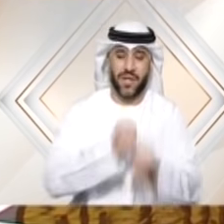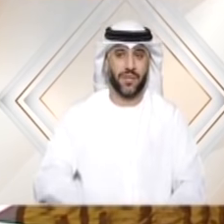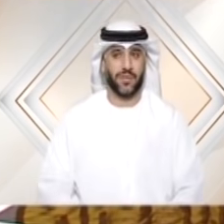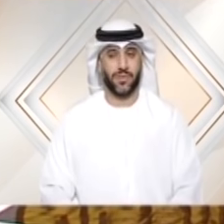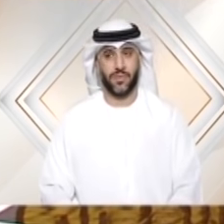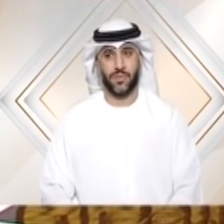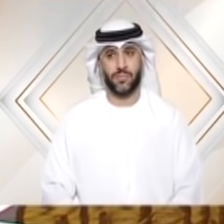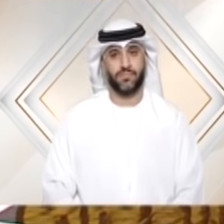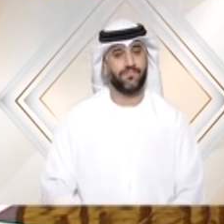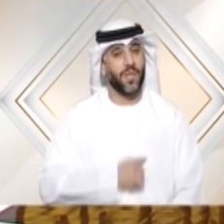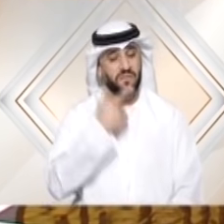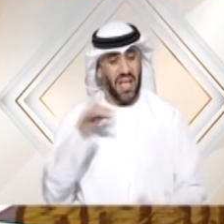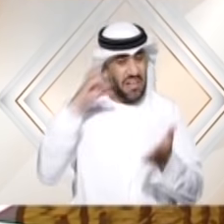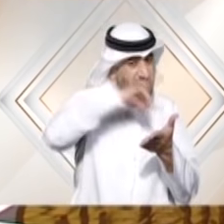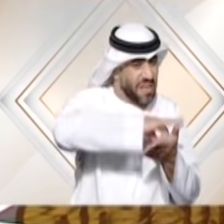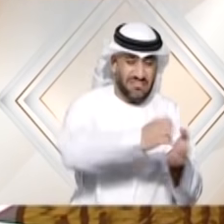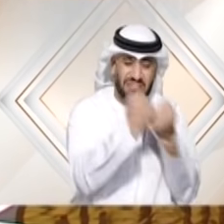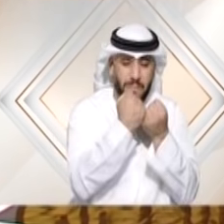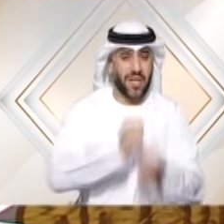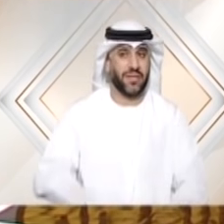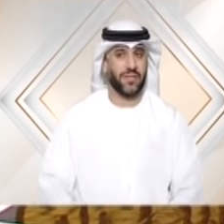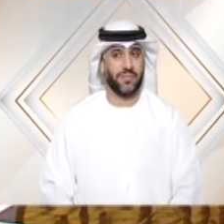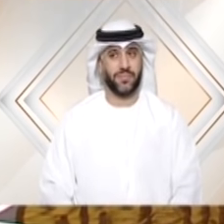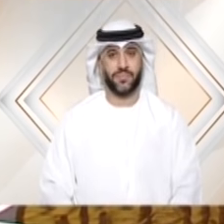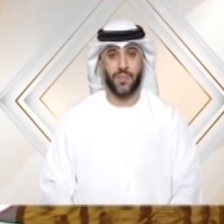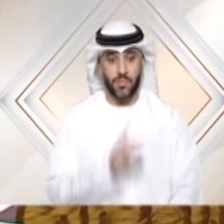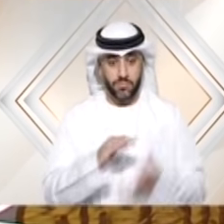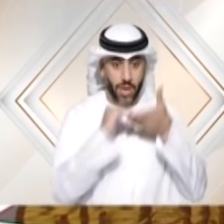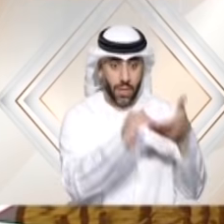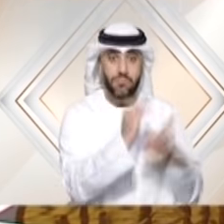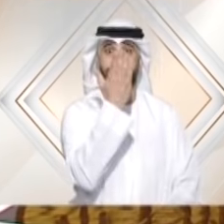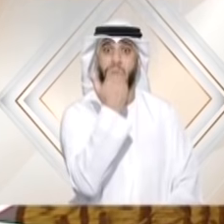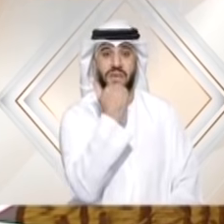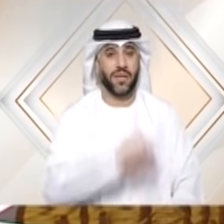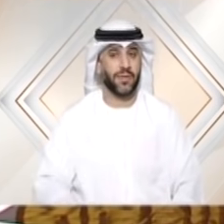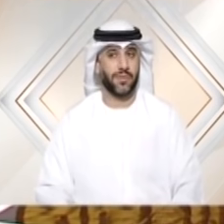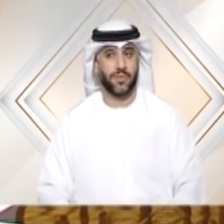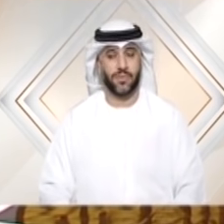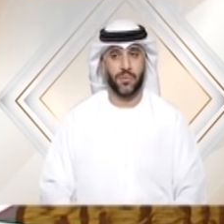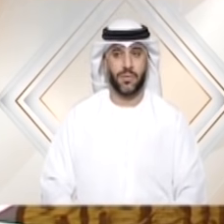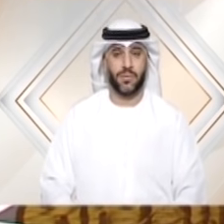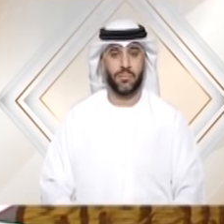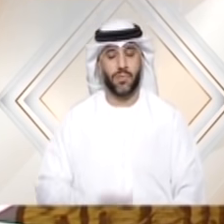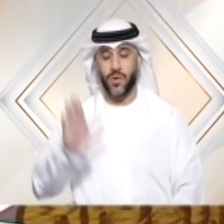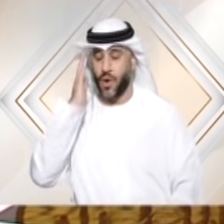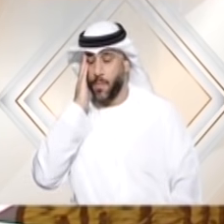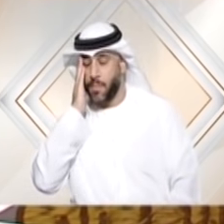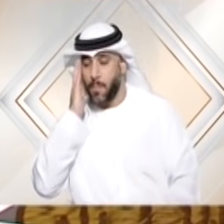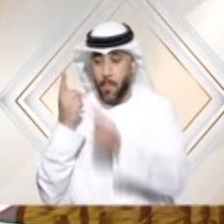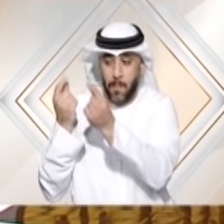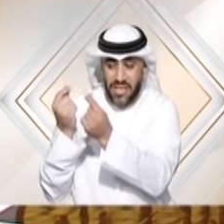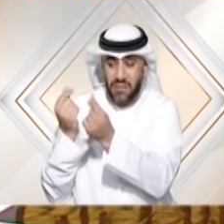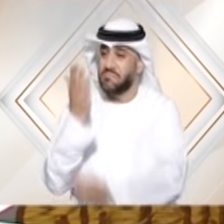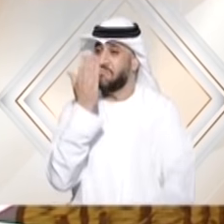ميت، علمتي؟ الغريب حكمه ميت، يمشي على الأرض، جثة تمشي على الأرض ما حد يعرف، وهو جالس في البيت، وآخر شيء يقول ما معي ما